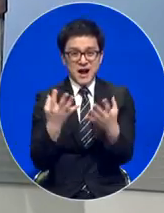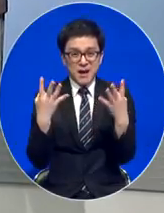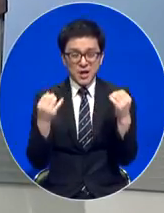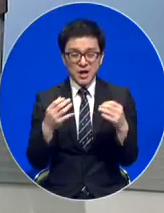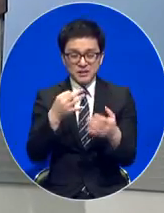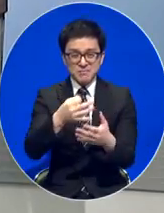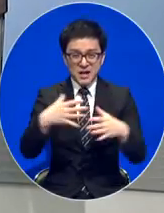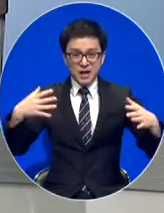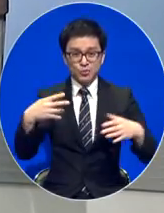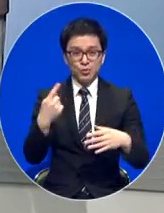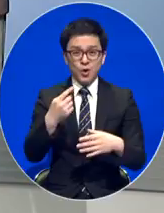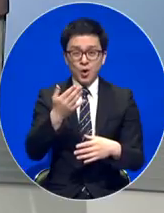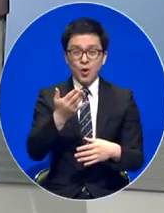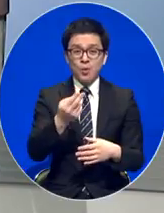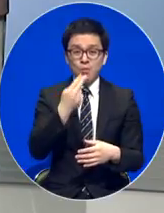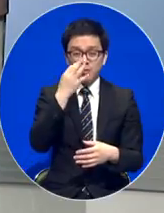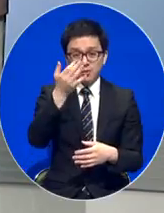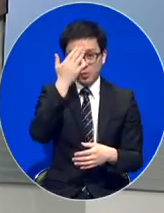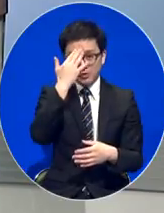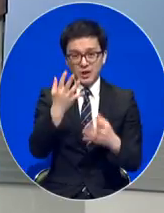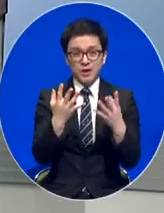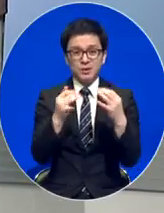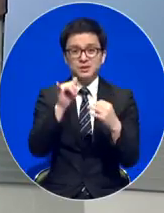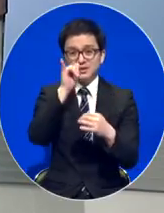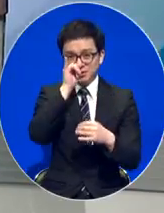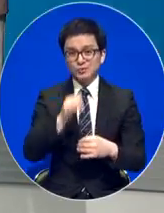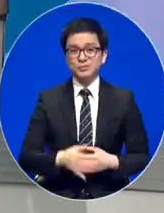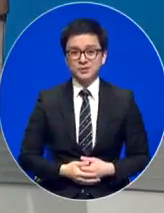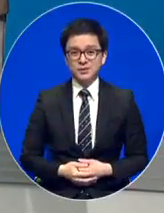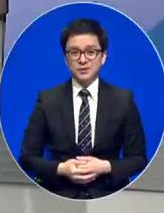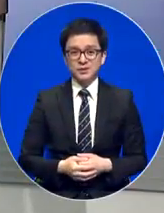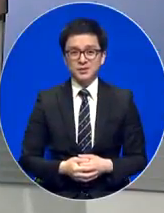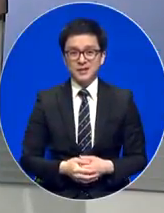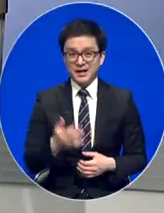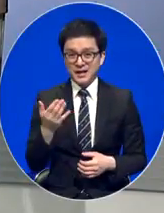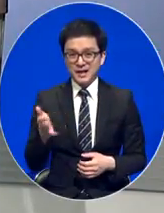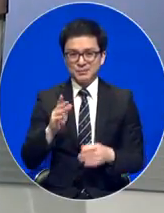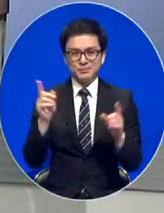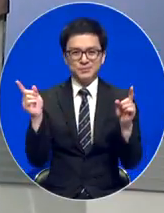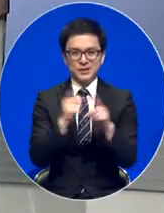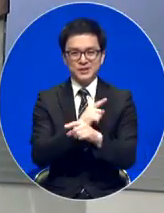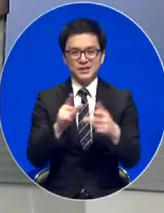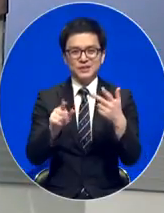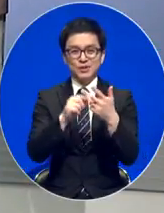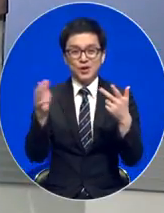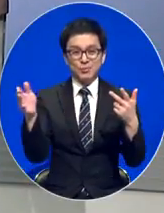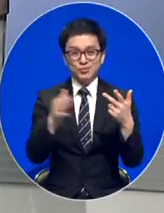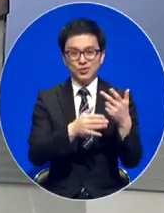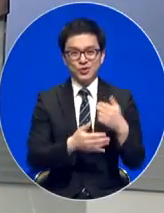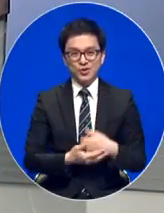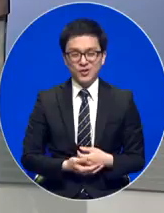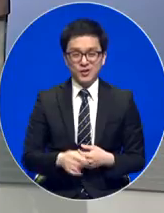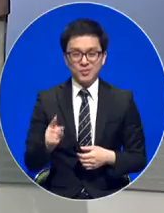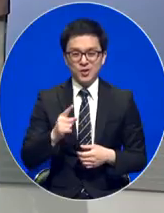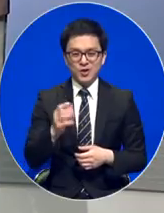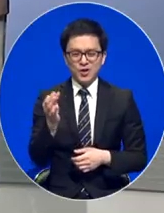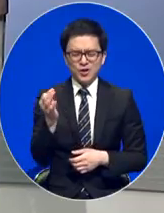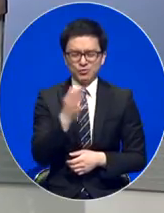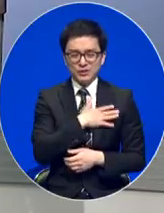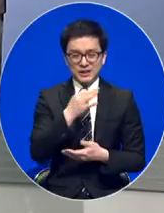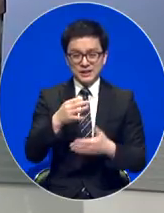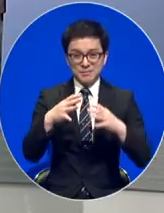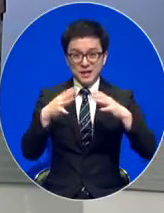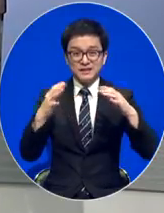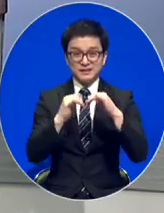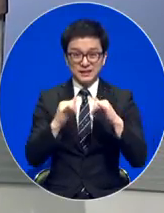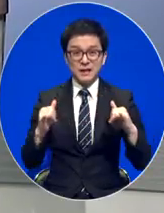재산이 많아도 보험료를 전혀 내지 않은 경우가 종종 있었는데요. 다음 달부터는 부담할 능력이 있는